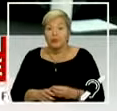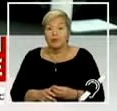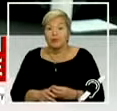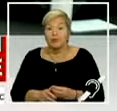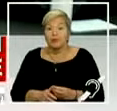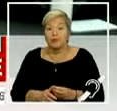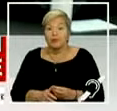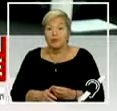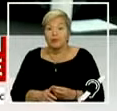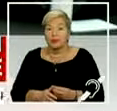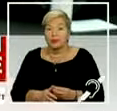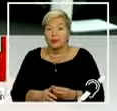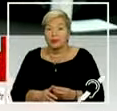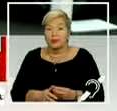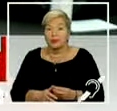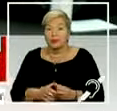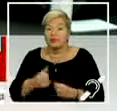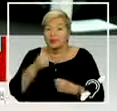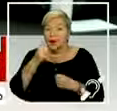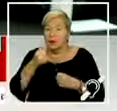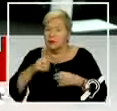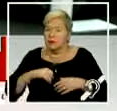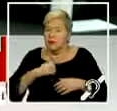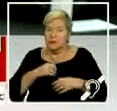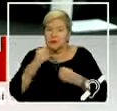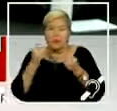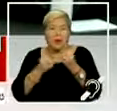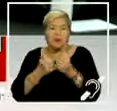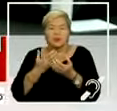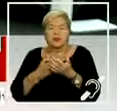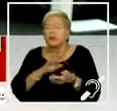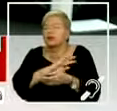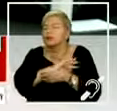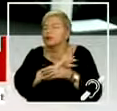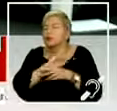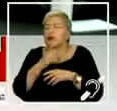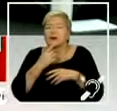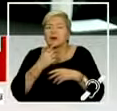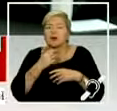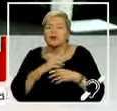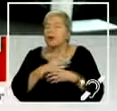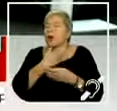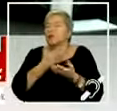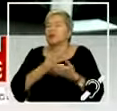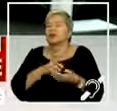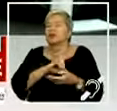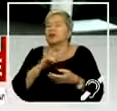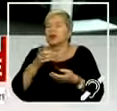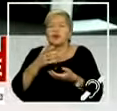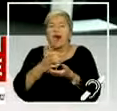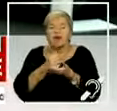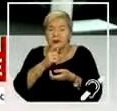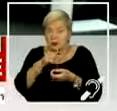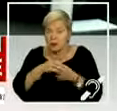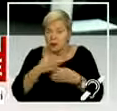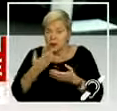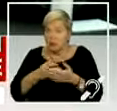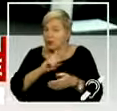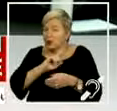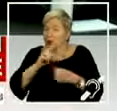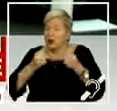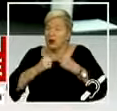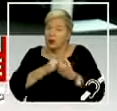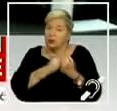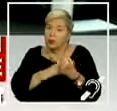Bună ziua, bun găsit tuturor! Într-adevăr, sunt mașini pentru toate gusturile și pentru toate buzunarele, pentru toți pasionații de